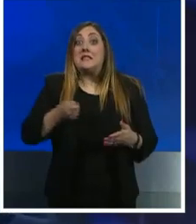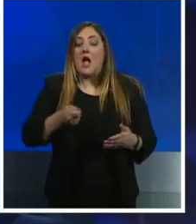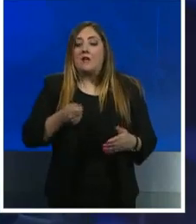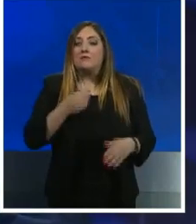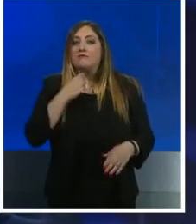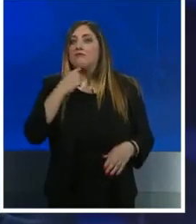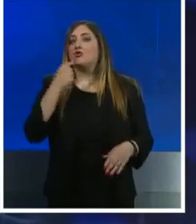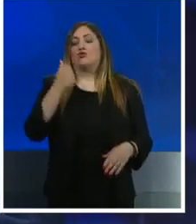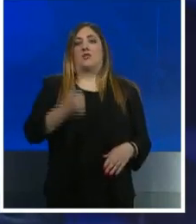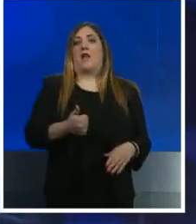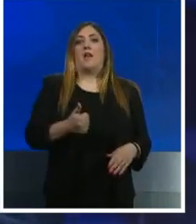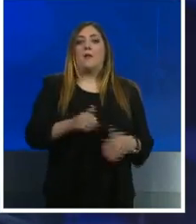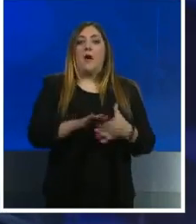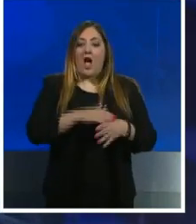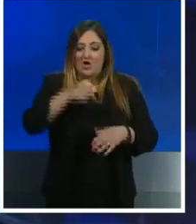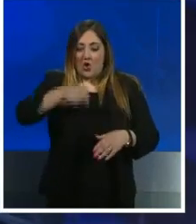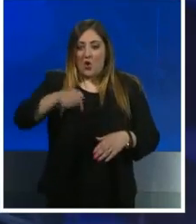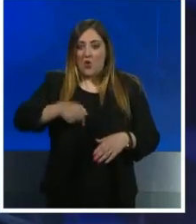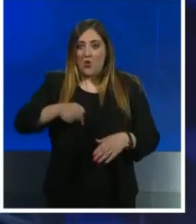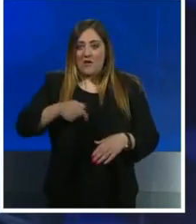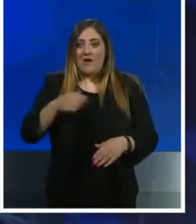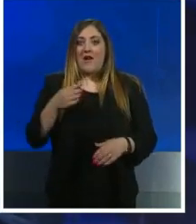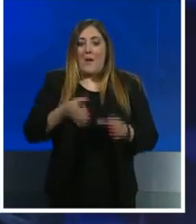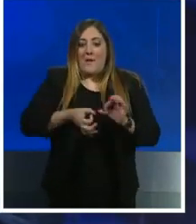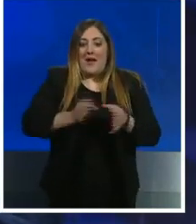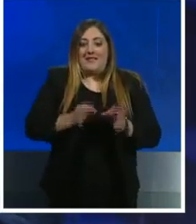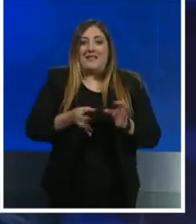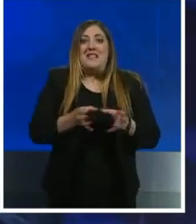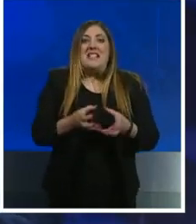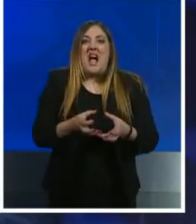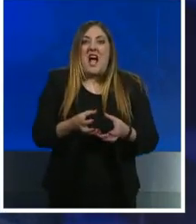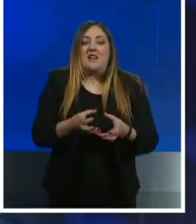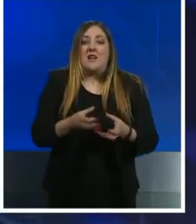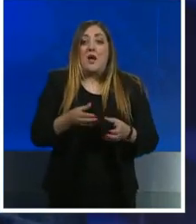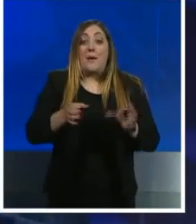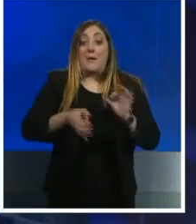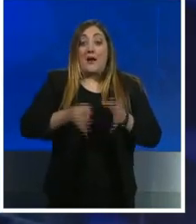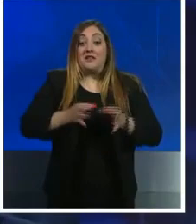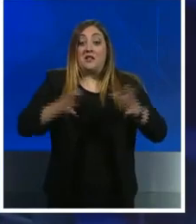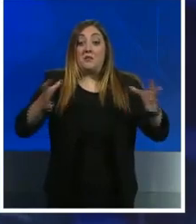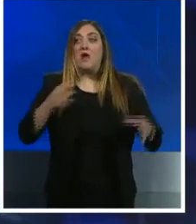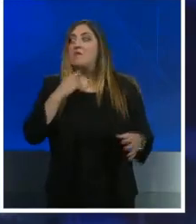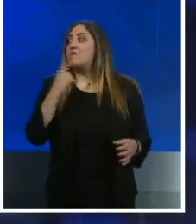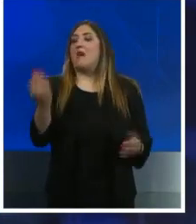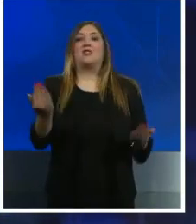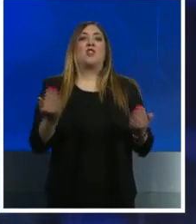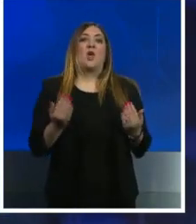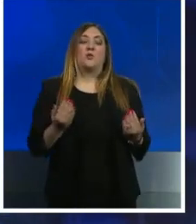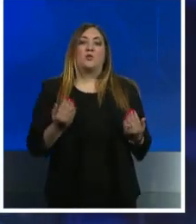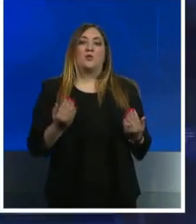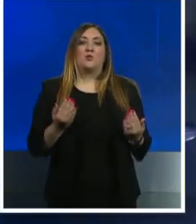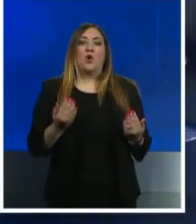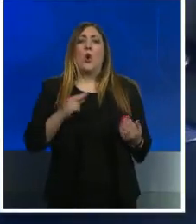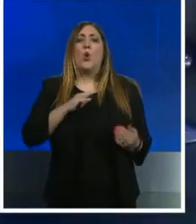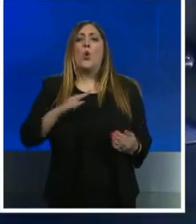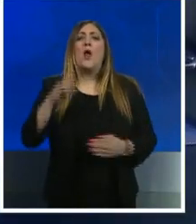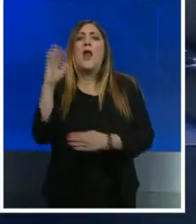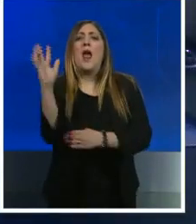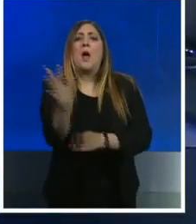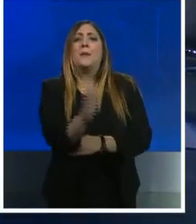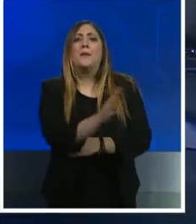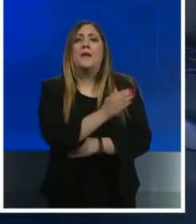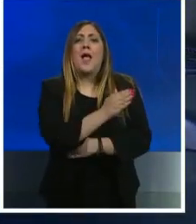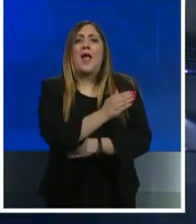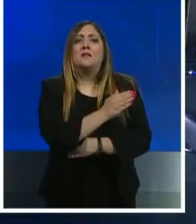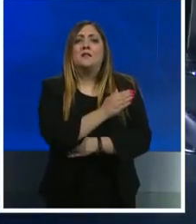li kissru dal-pajis. Di demokrazija tal-Europa u laħanet l-ambjent. L-ambjent ġejna daħna diesel